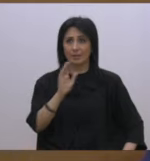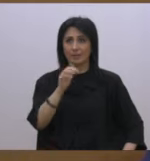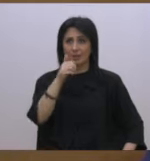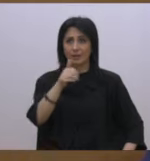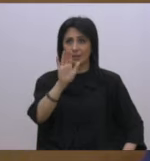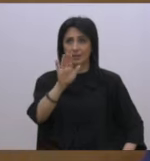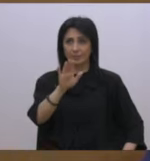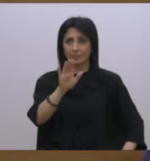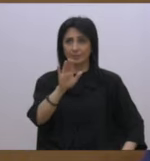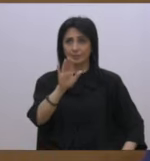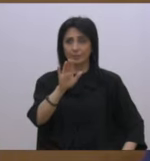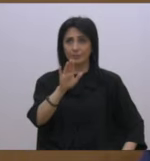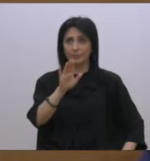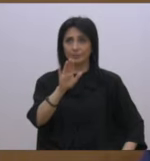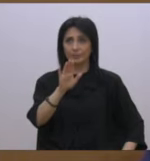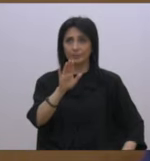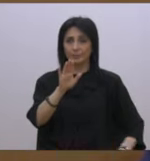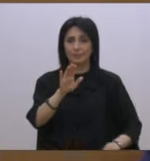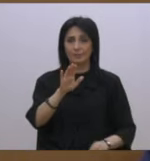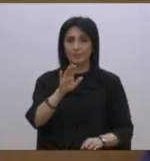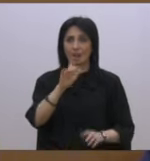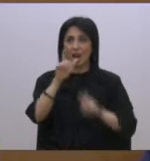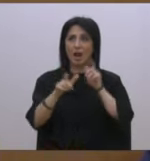Арги, арги, тво.